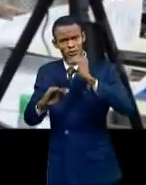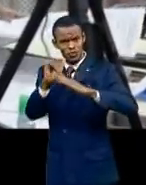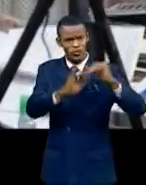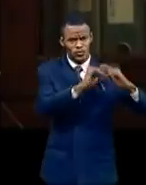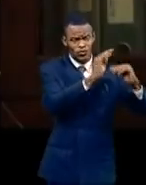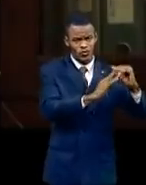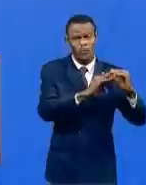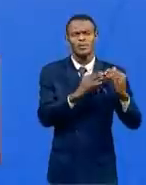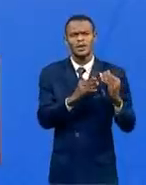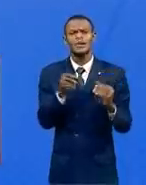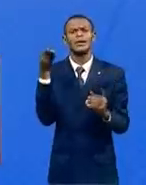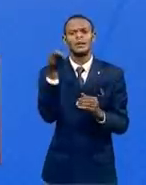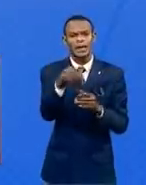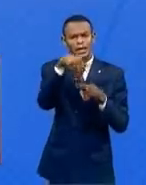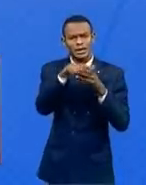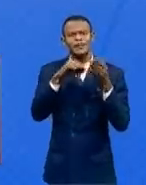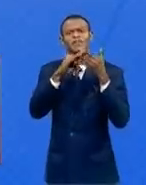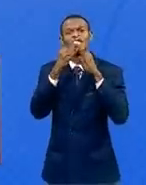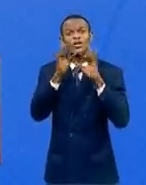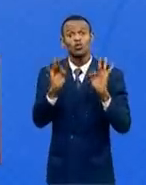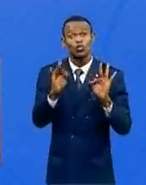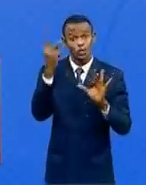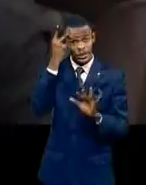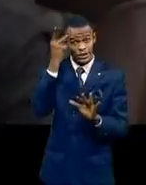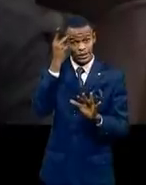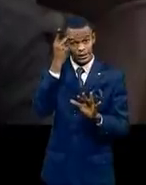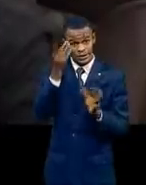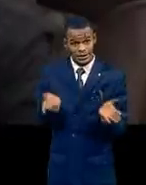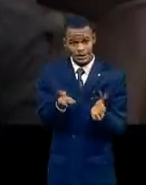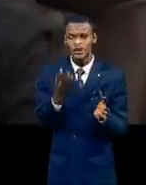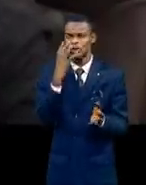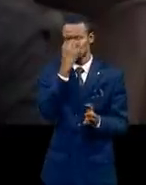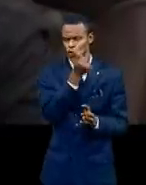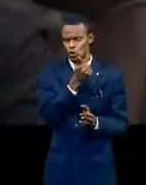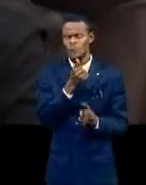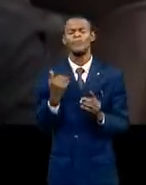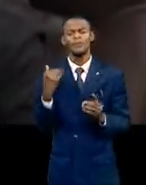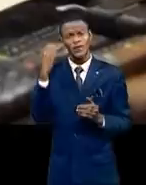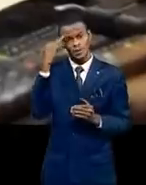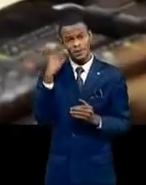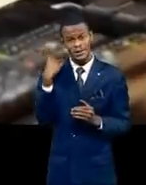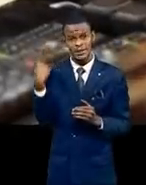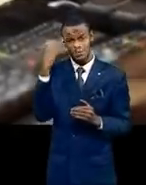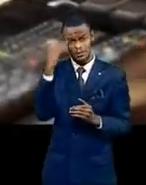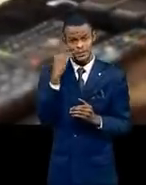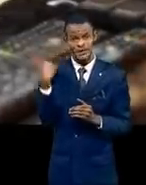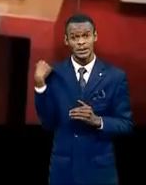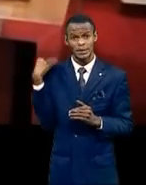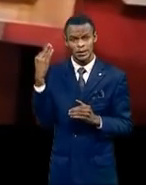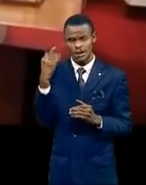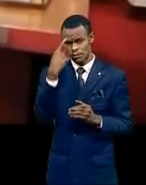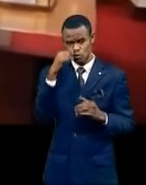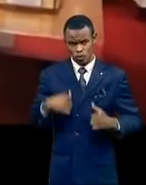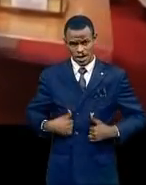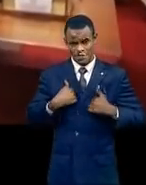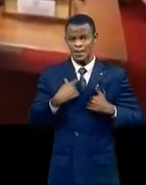ministre d'État, ministre de l'Aménagement du territoire, est revenu sur les deux préalables formulés par le maître d'œuvre pour